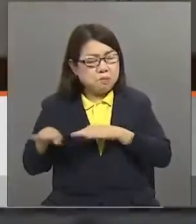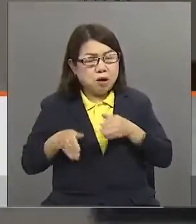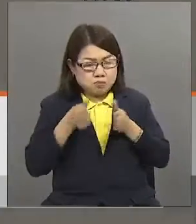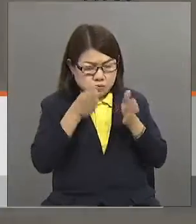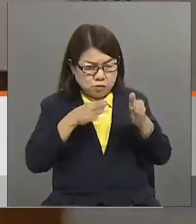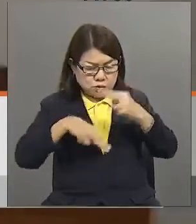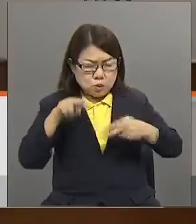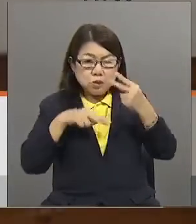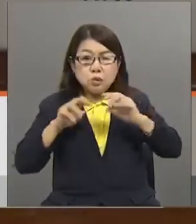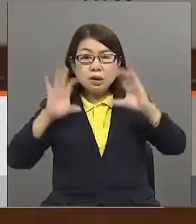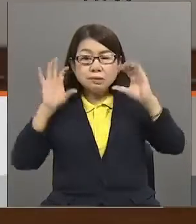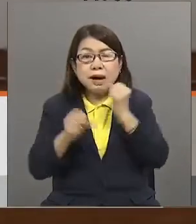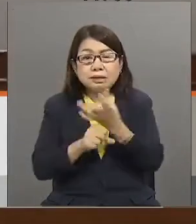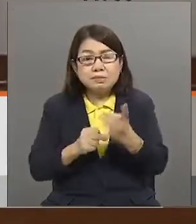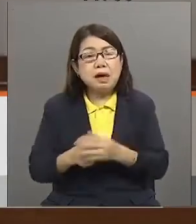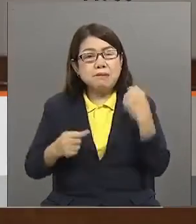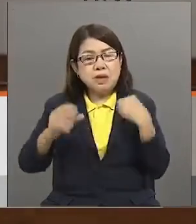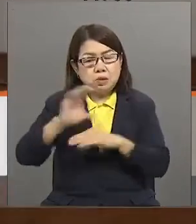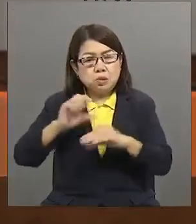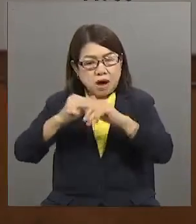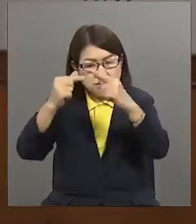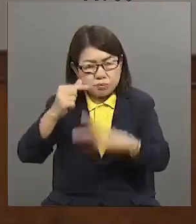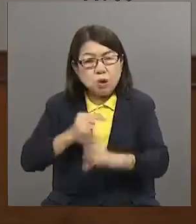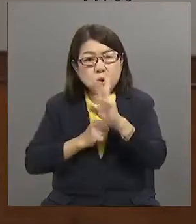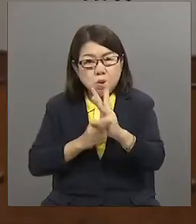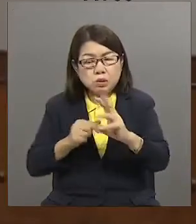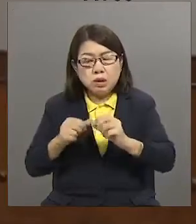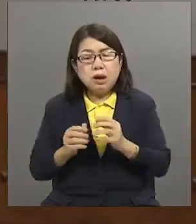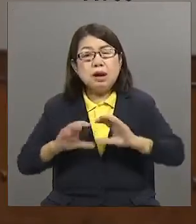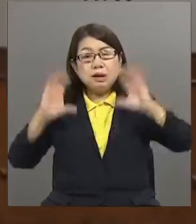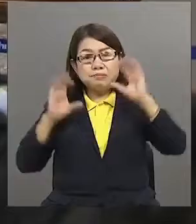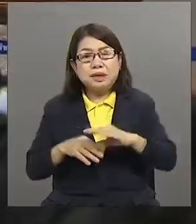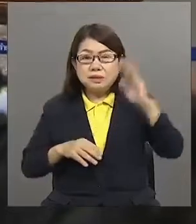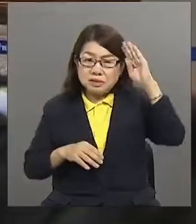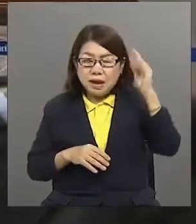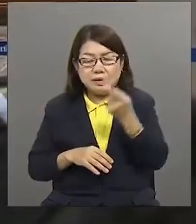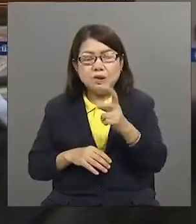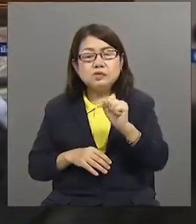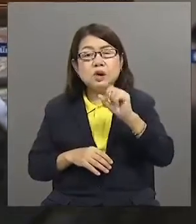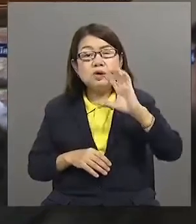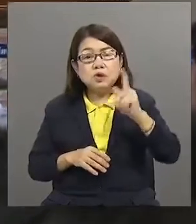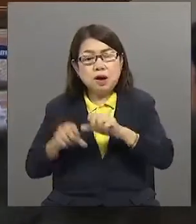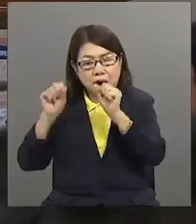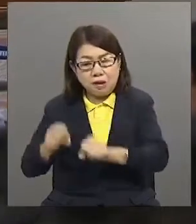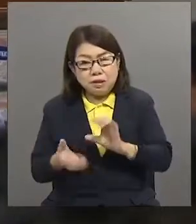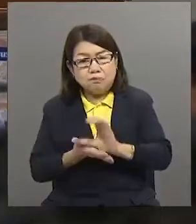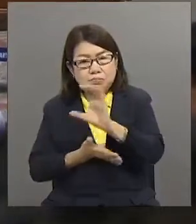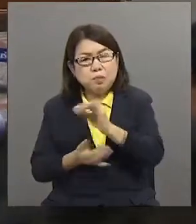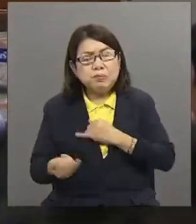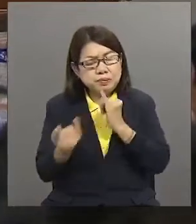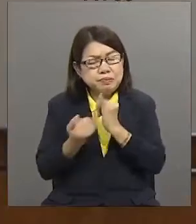างเต็มที่โดยเฉพาะ6โครงการขนาดใหญ่อนุมัติในรัฐบาลคสช.โดยมีการเอื้อประโยชน์ให้กับนายทุน